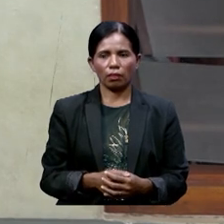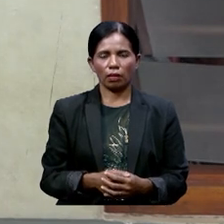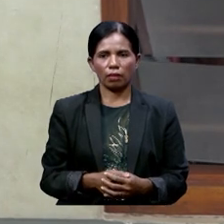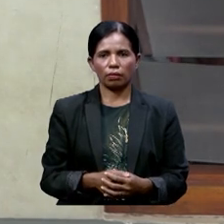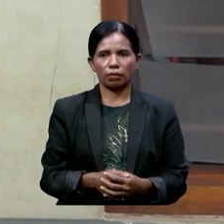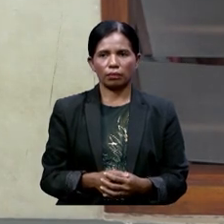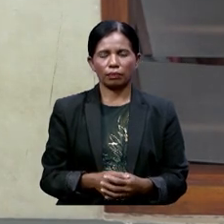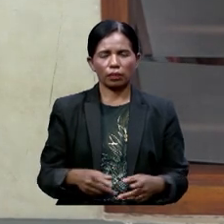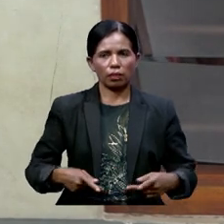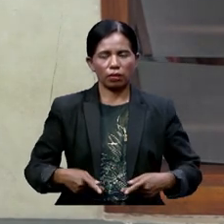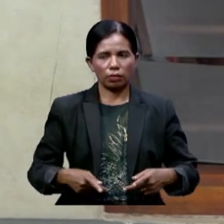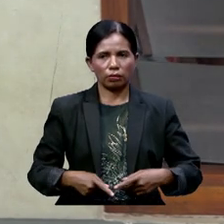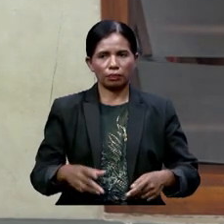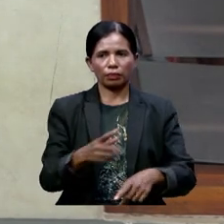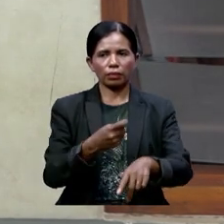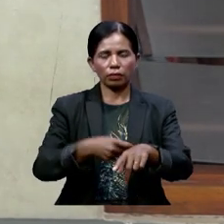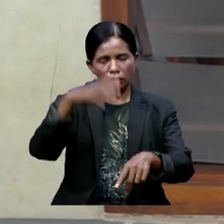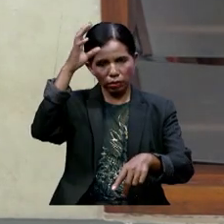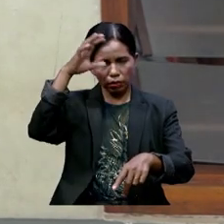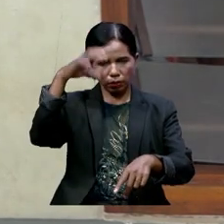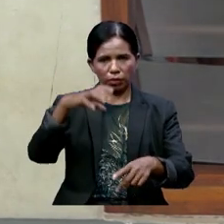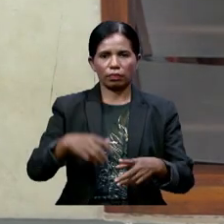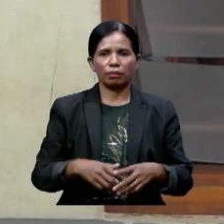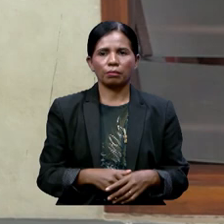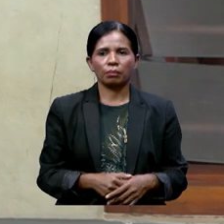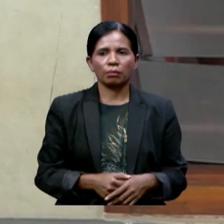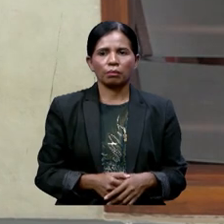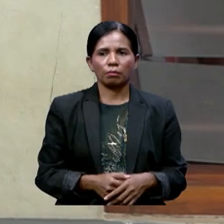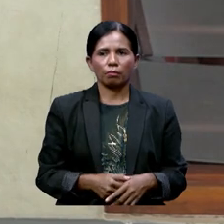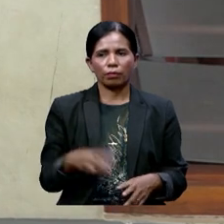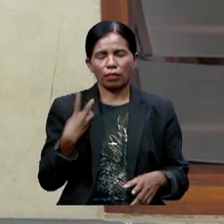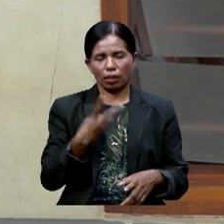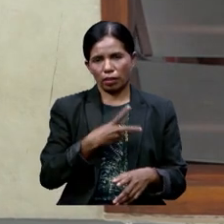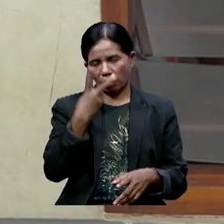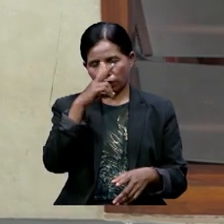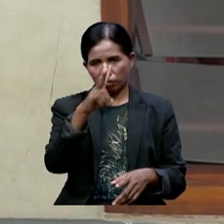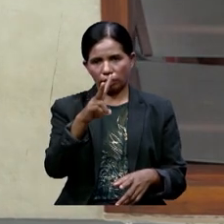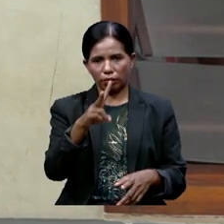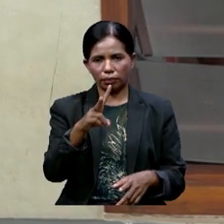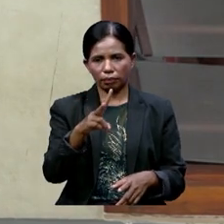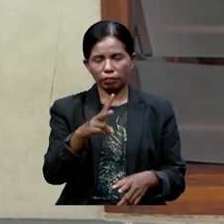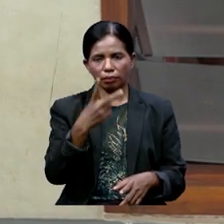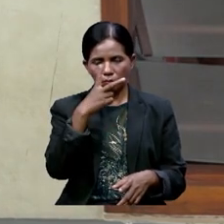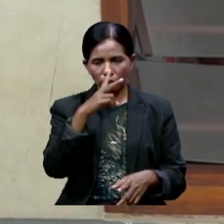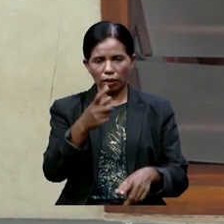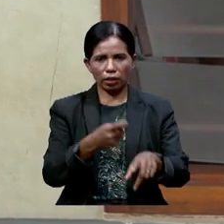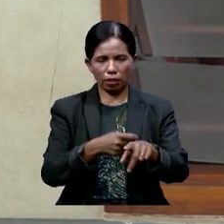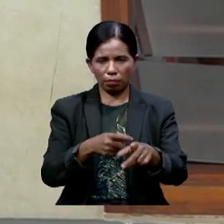barak kasusnya as wahira tempu udang menurai. Ita hari itu ni yang kita sang rai